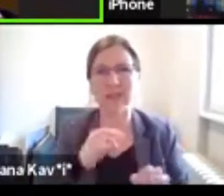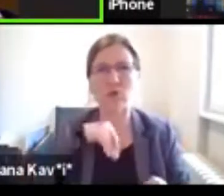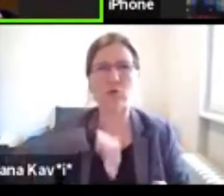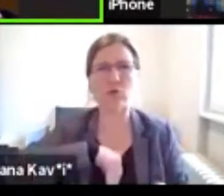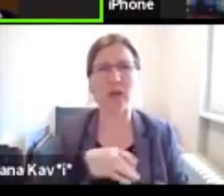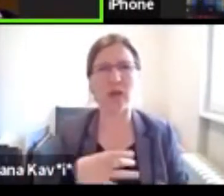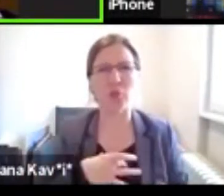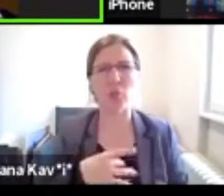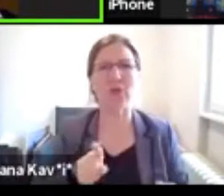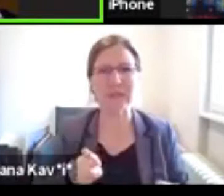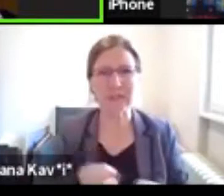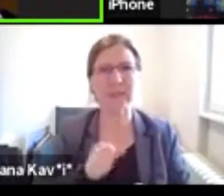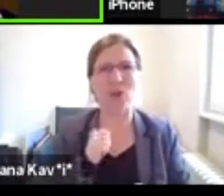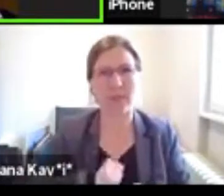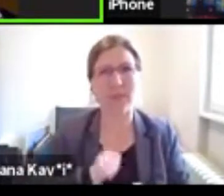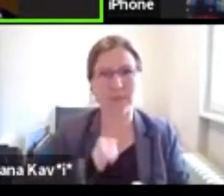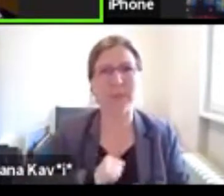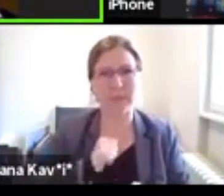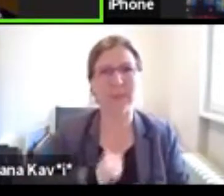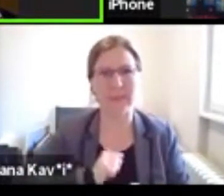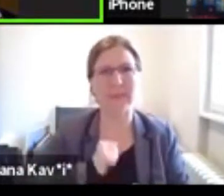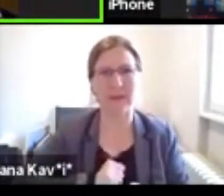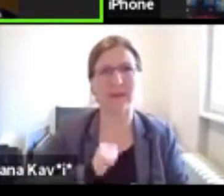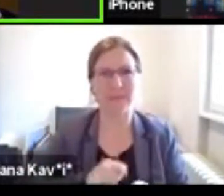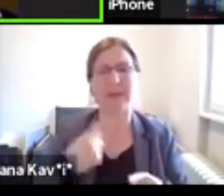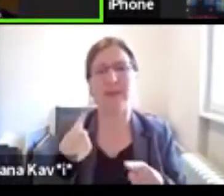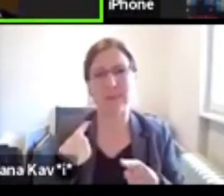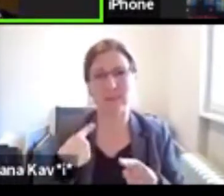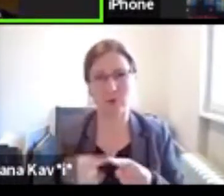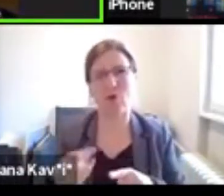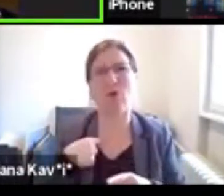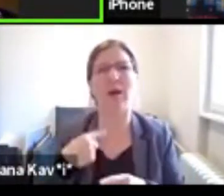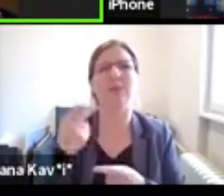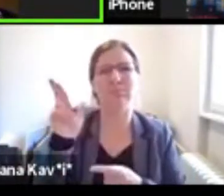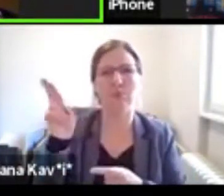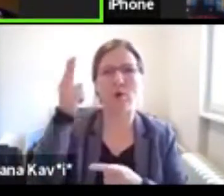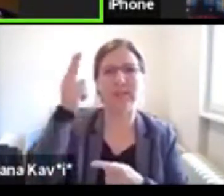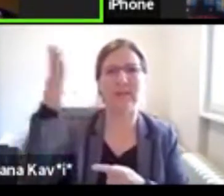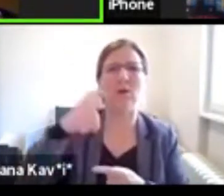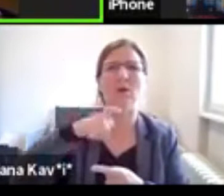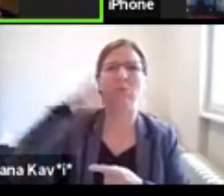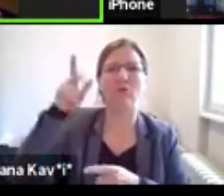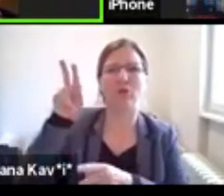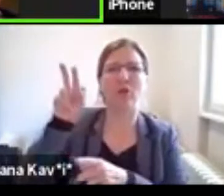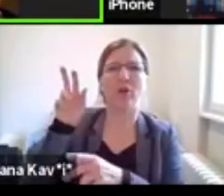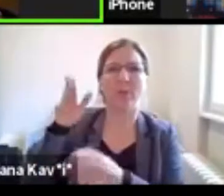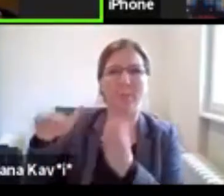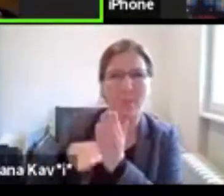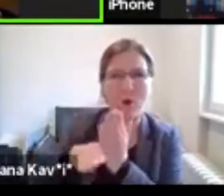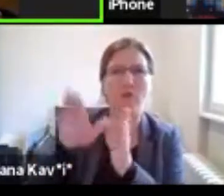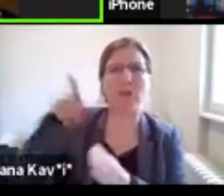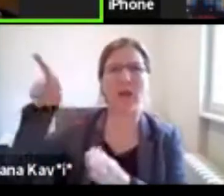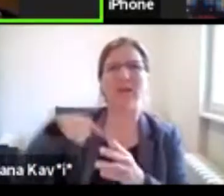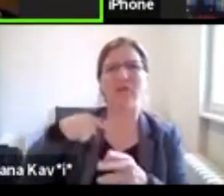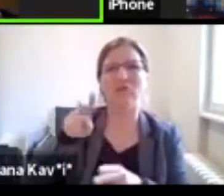ovim različitim mjerima. Zato uz Božju pomoć neka nas očuva od unutarnjih i